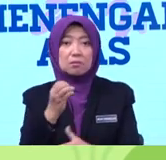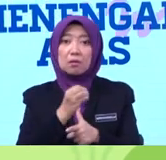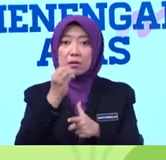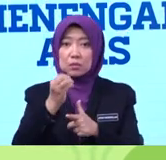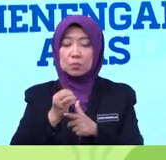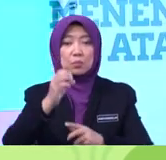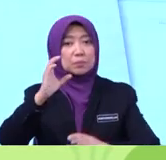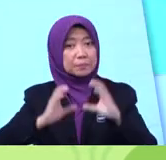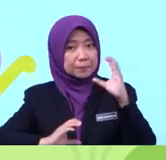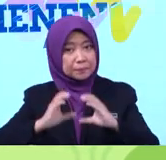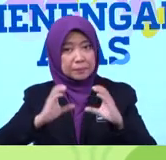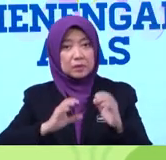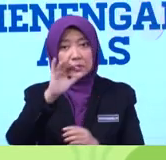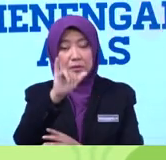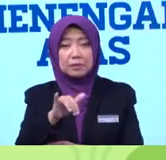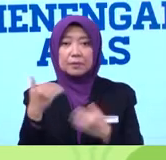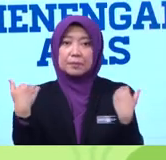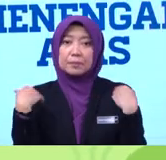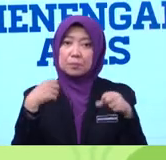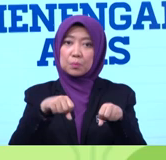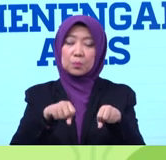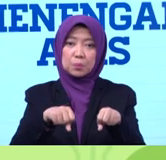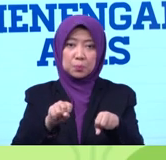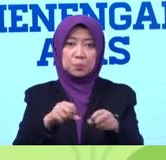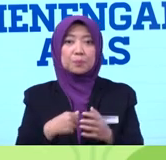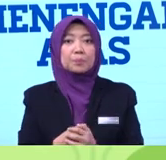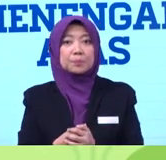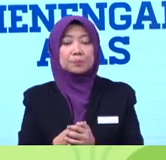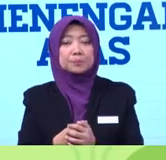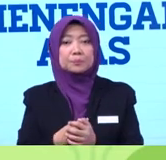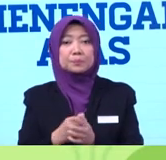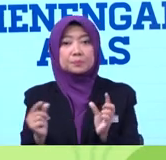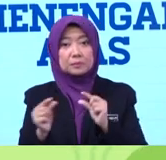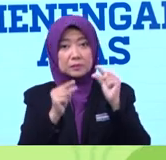bermoto seterusnya ada relau Bagas station